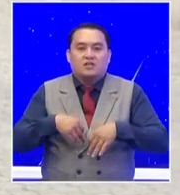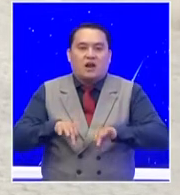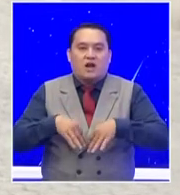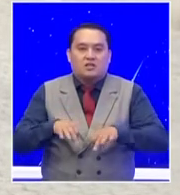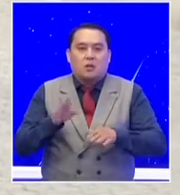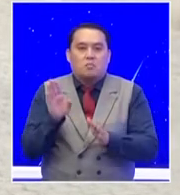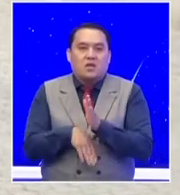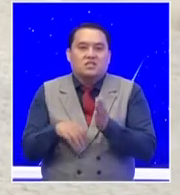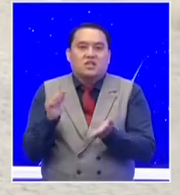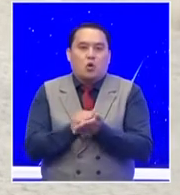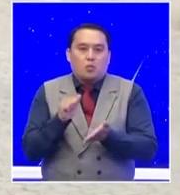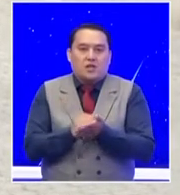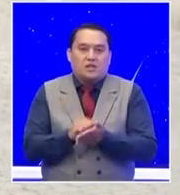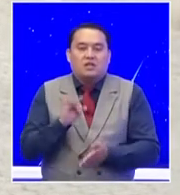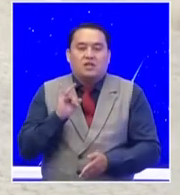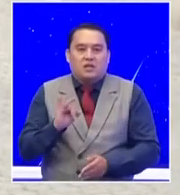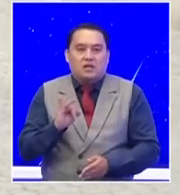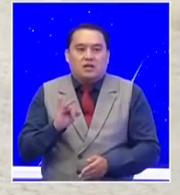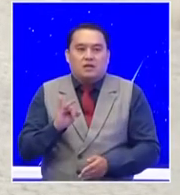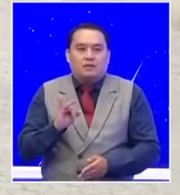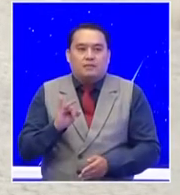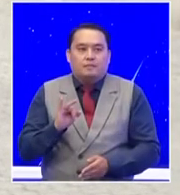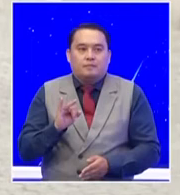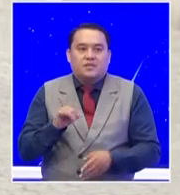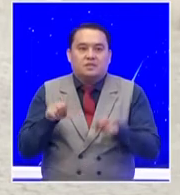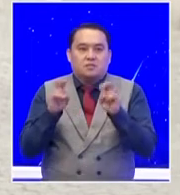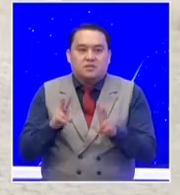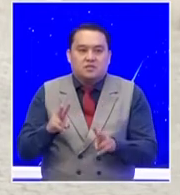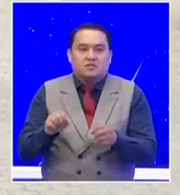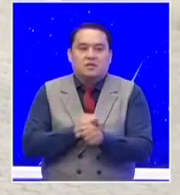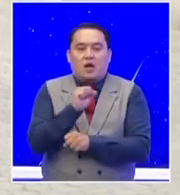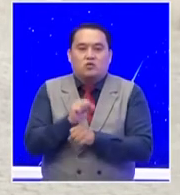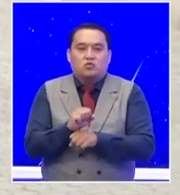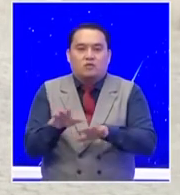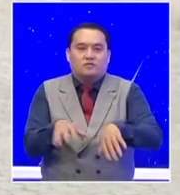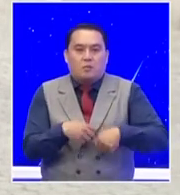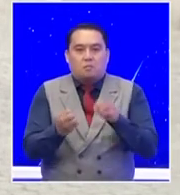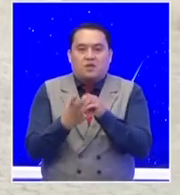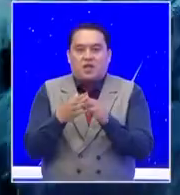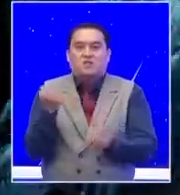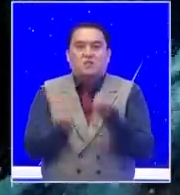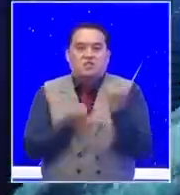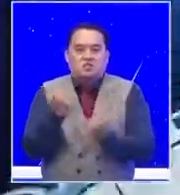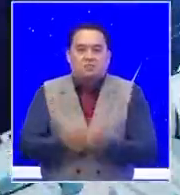средством без документов. На специализированную стоянку водворено 15 автомашин.